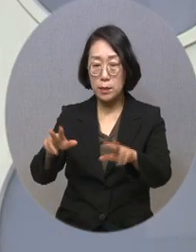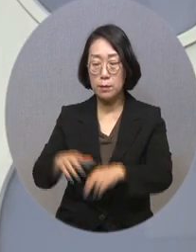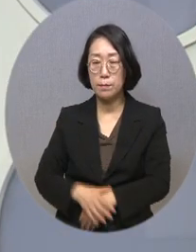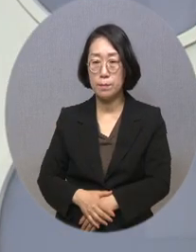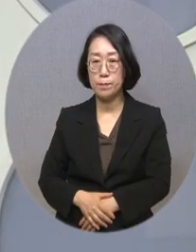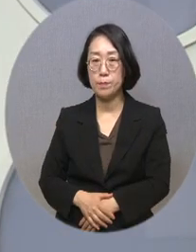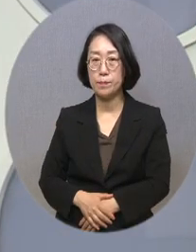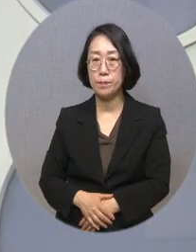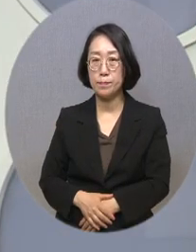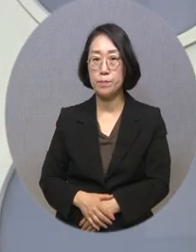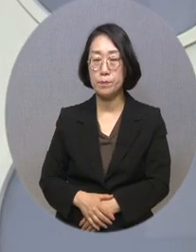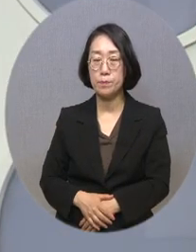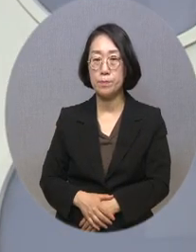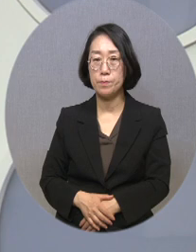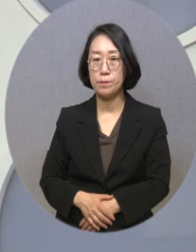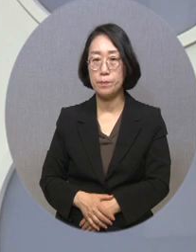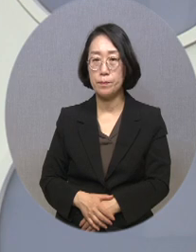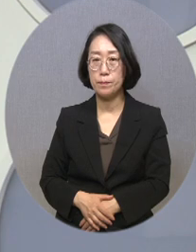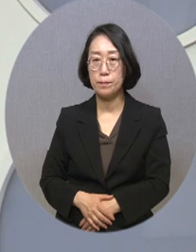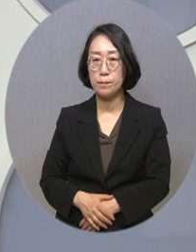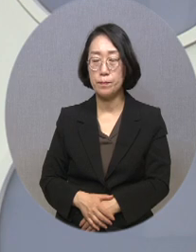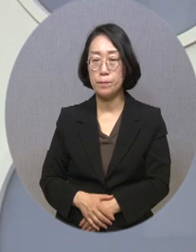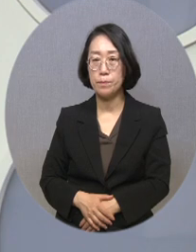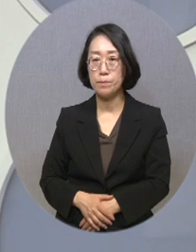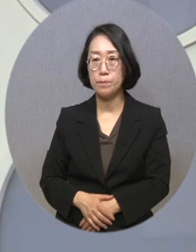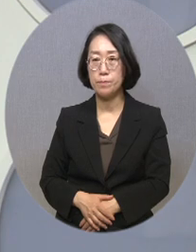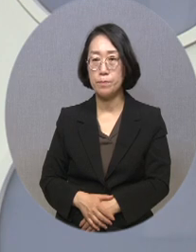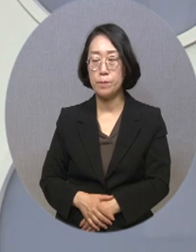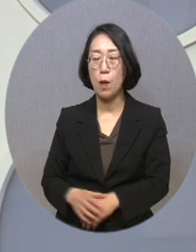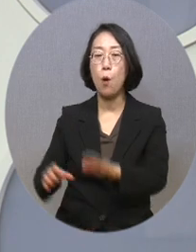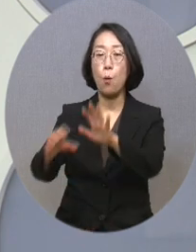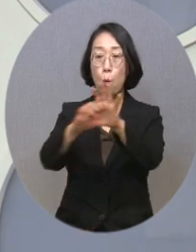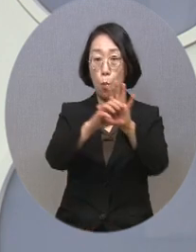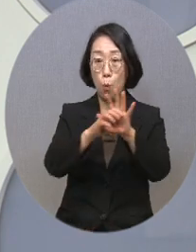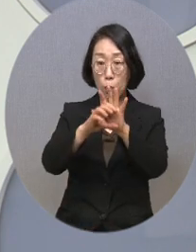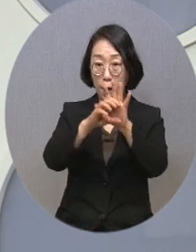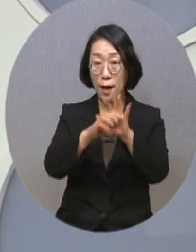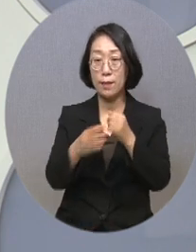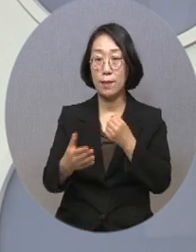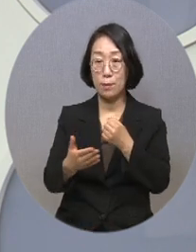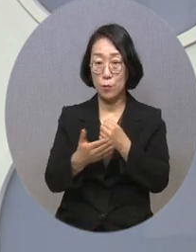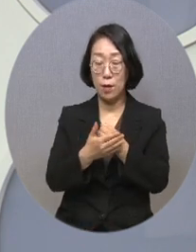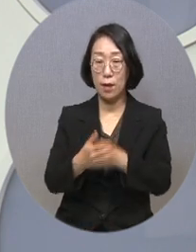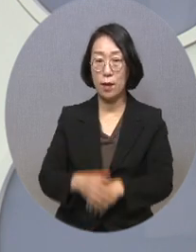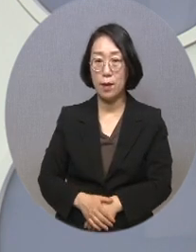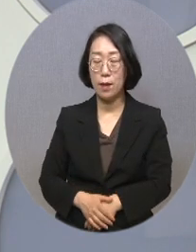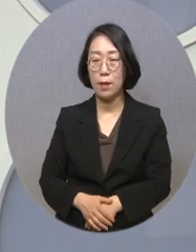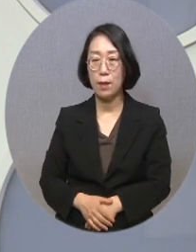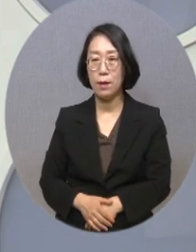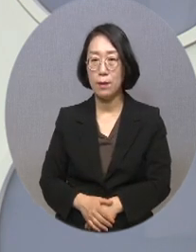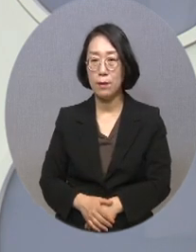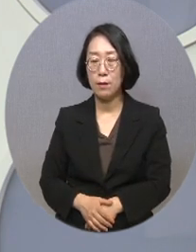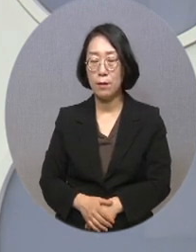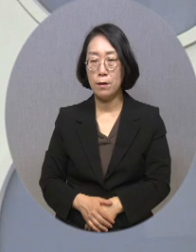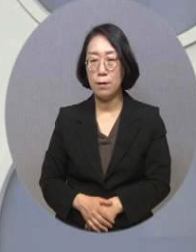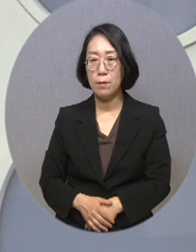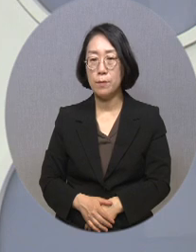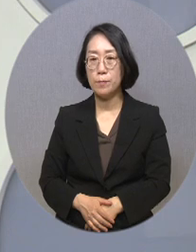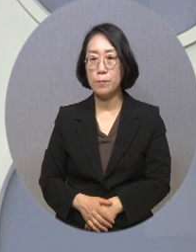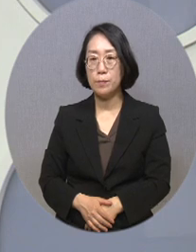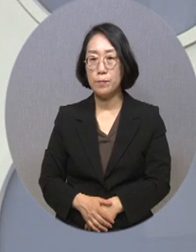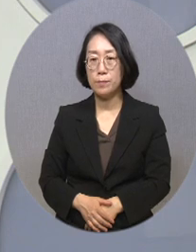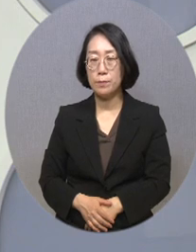이런 부분들에 대해서는 네. 우리가 이번에 코로나19로 인해서 우리 코로나19에 대한